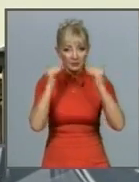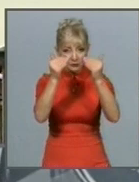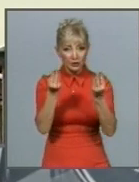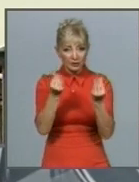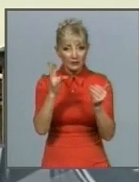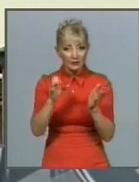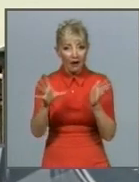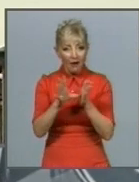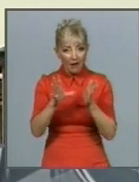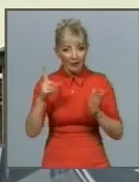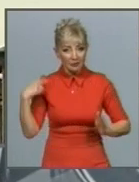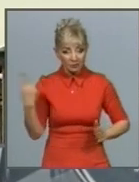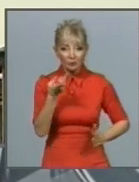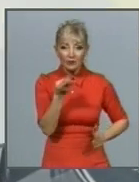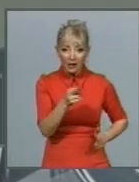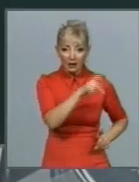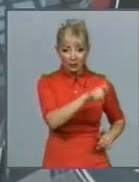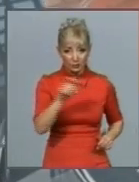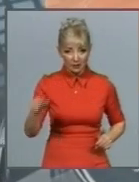на електрику для населення.